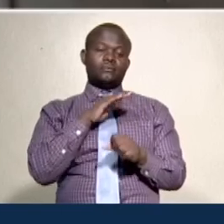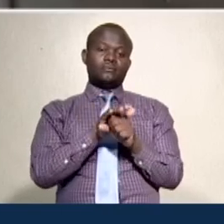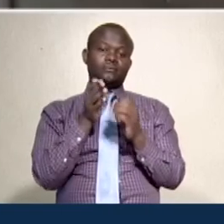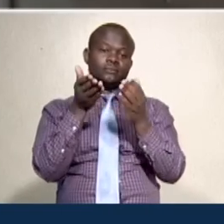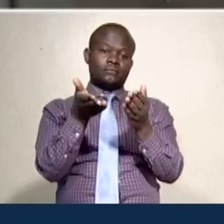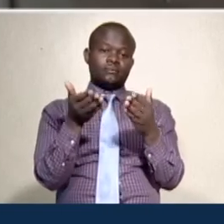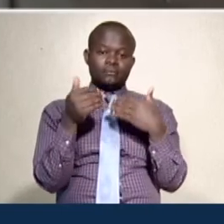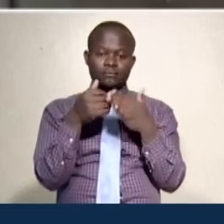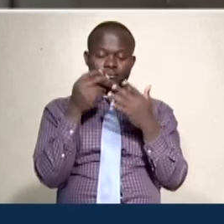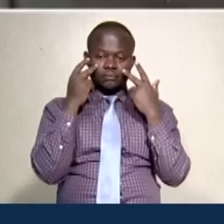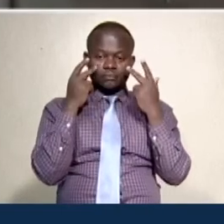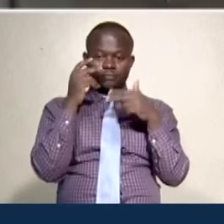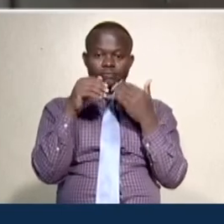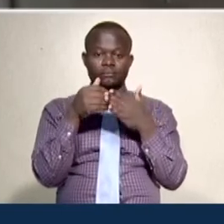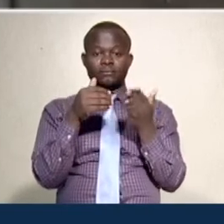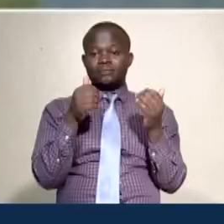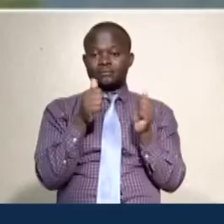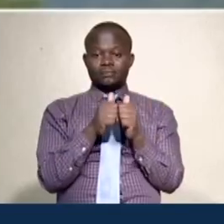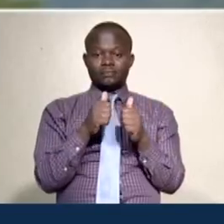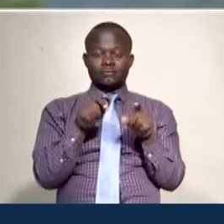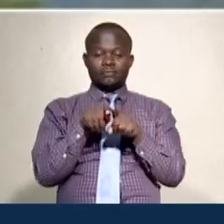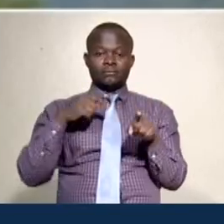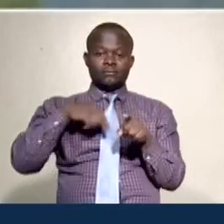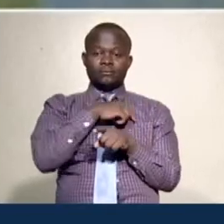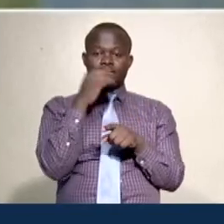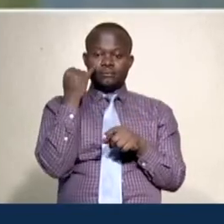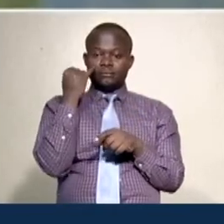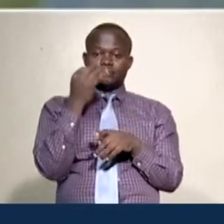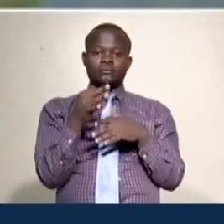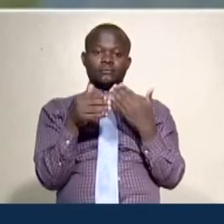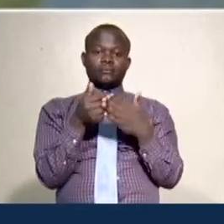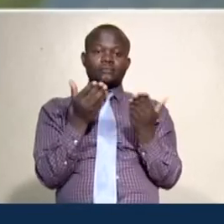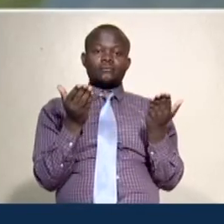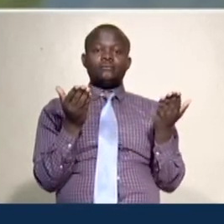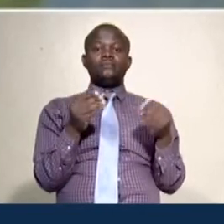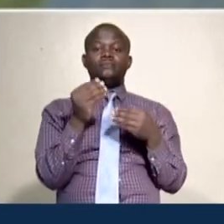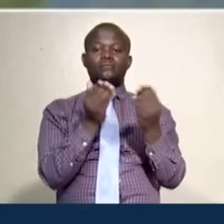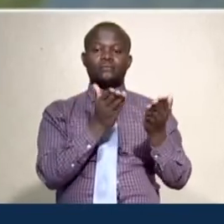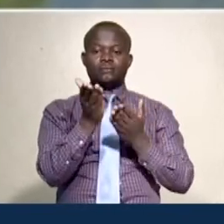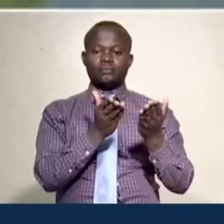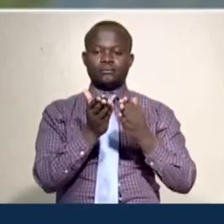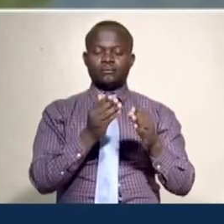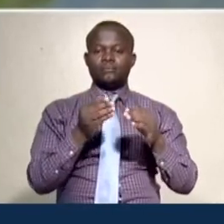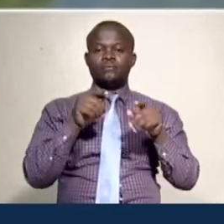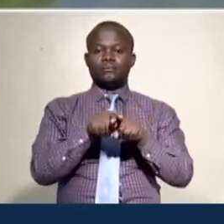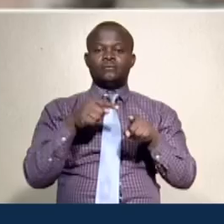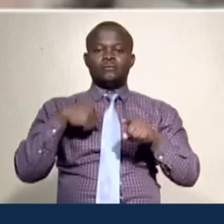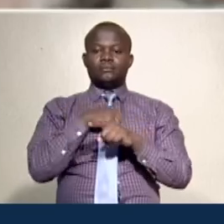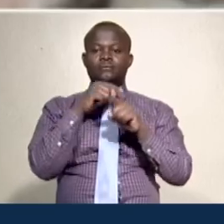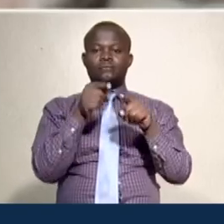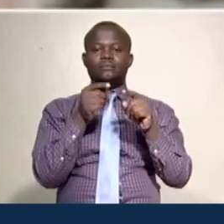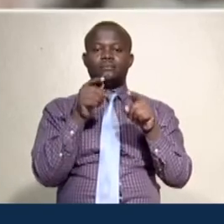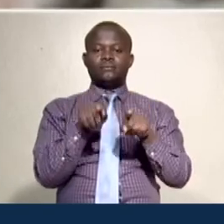bahari. Urabona ko byari bikomeye, nanjye iyo biza kuba batanga serivisi neza umuntu aba havuye